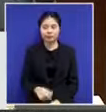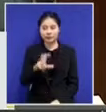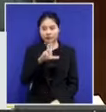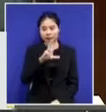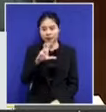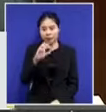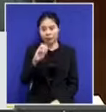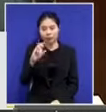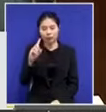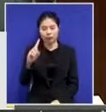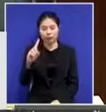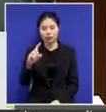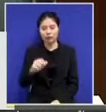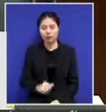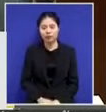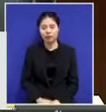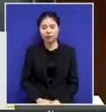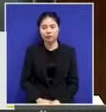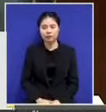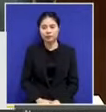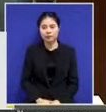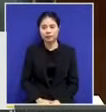301นายประกอบรัตนพันธ์